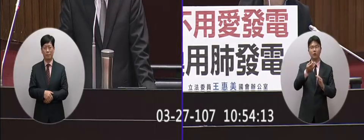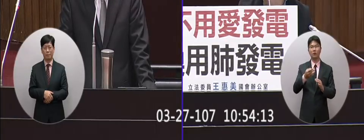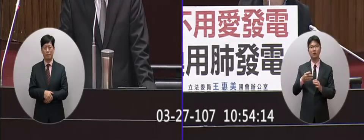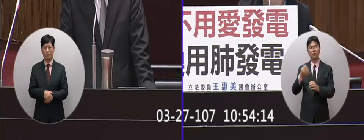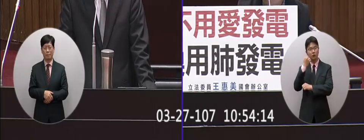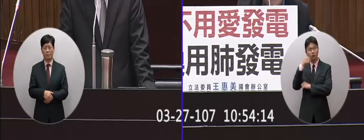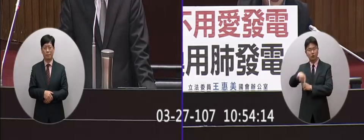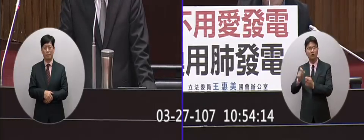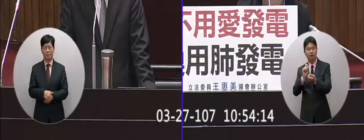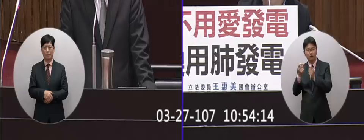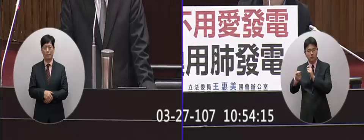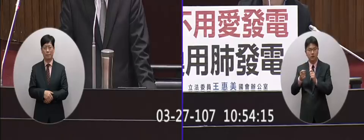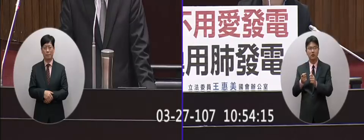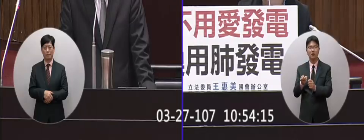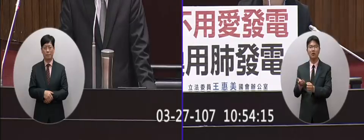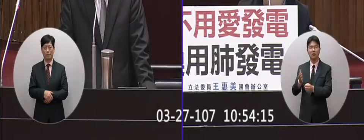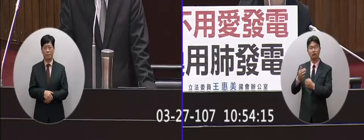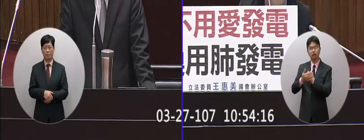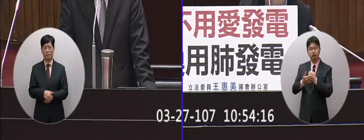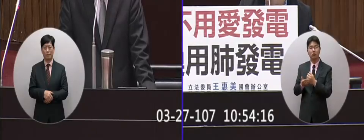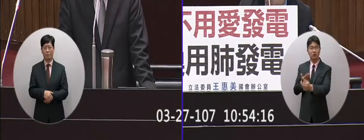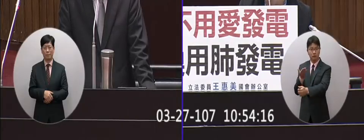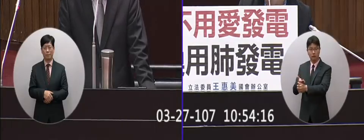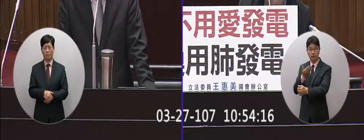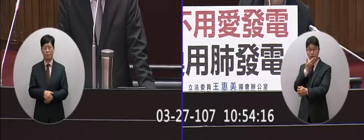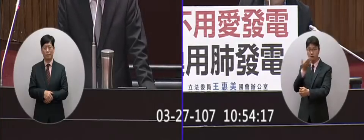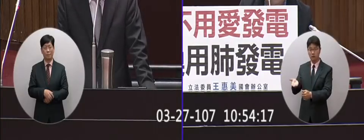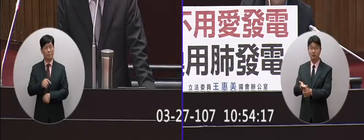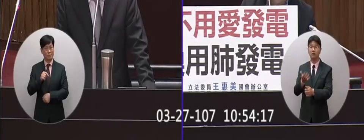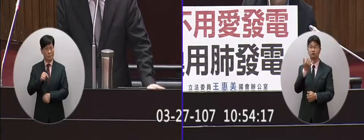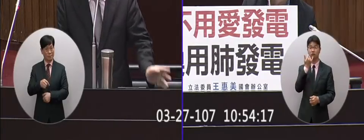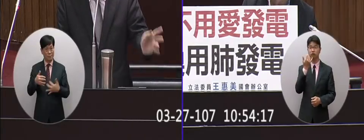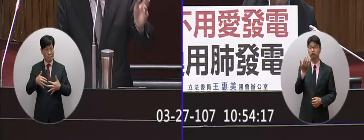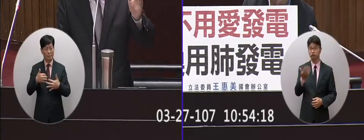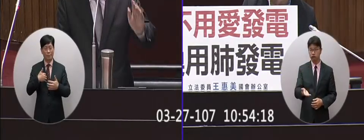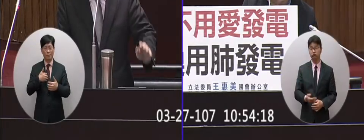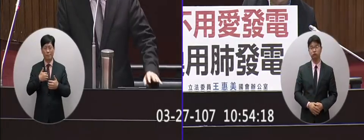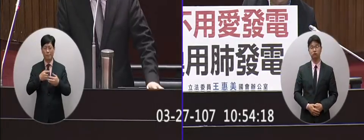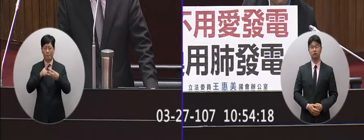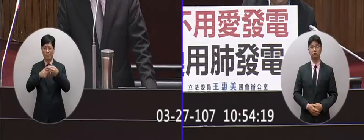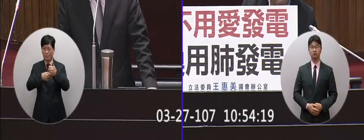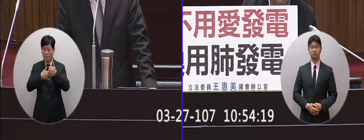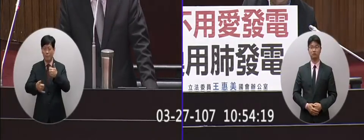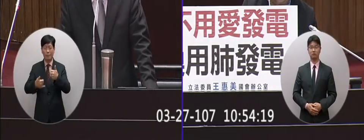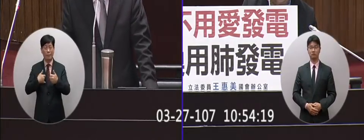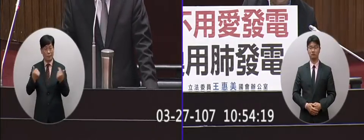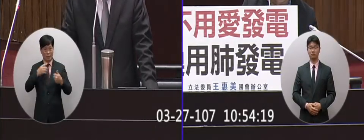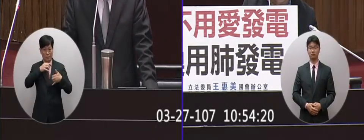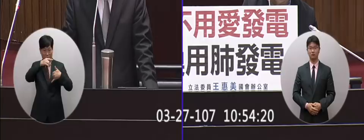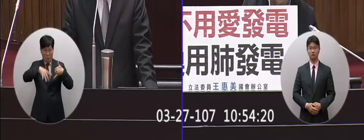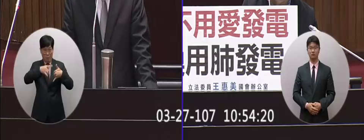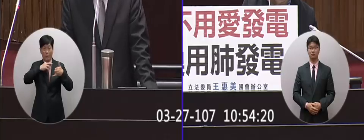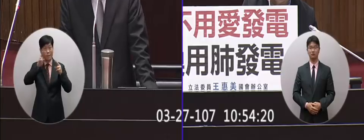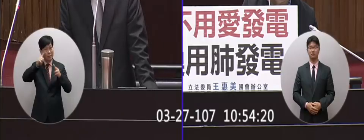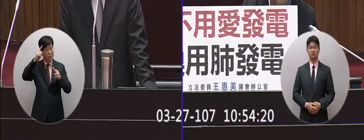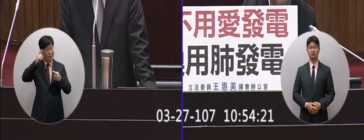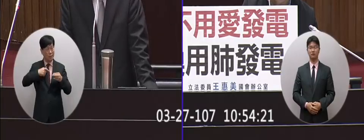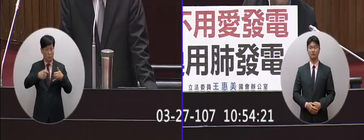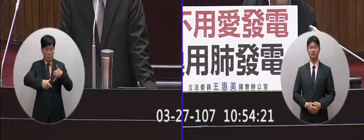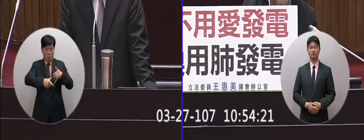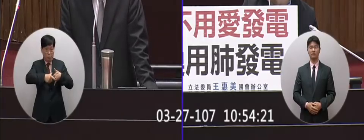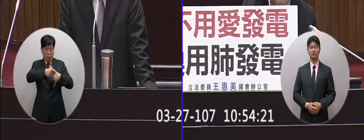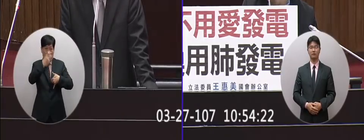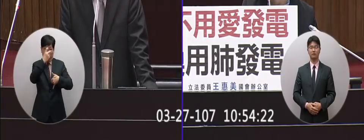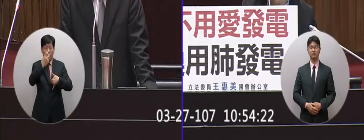最基本的这个保障，可不可以？ 这个王委员哦，这个低剂量的电脑断层扫描的确